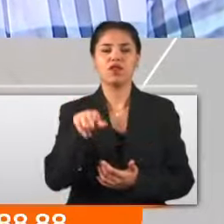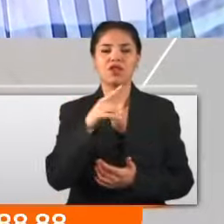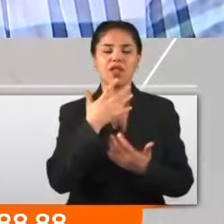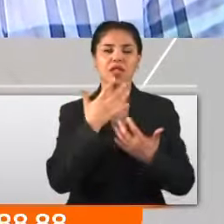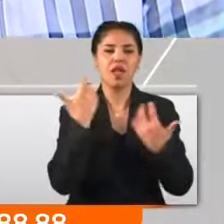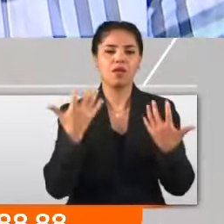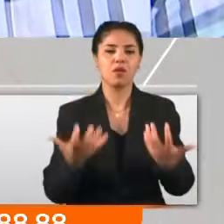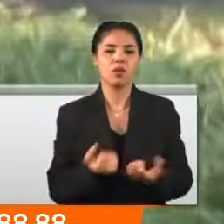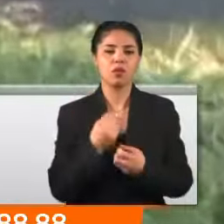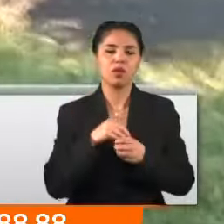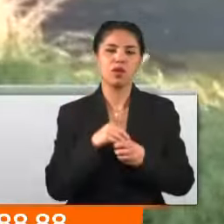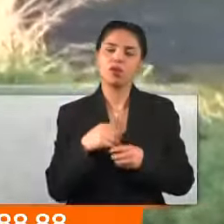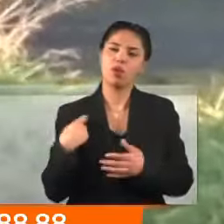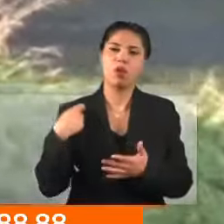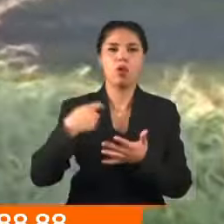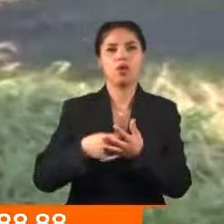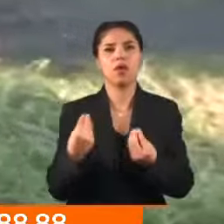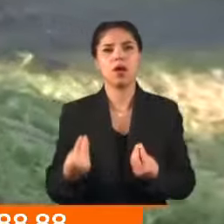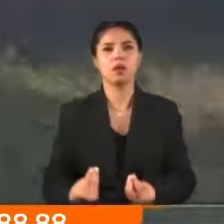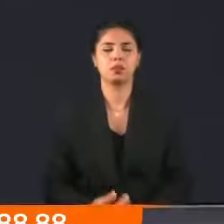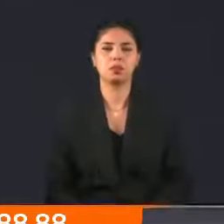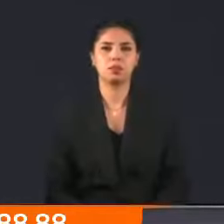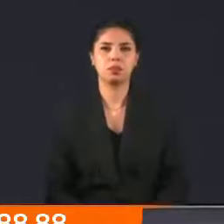kurtarılması için eklensin.